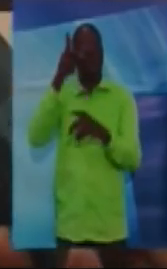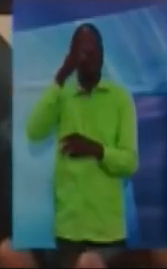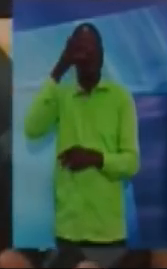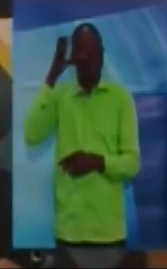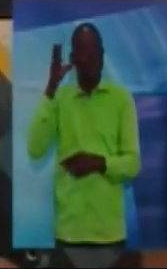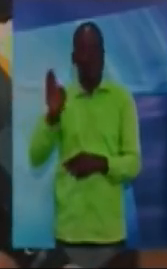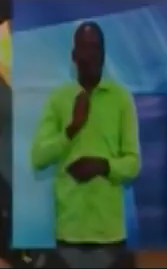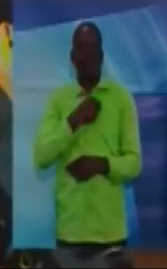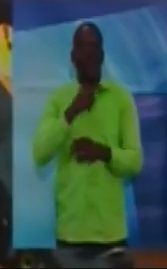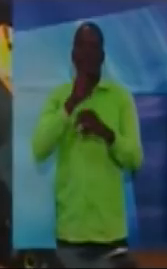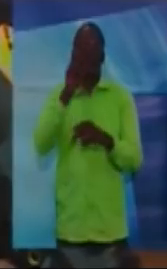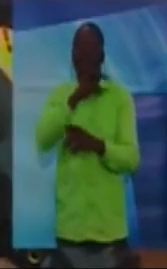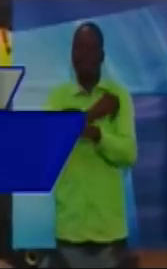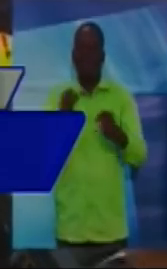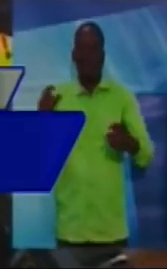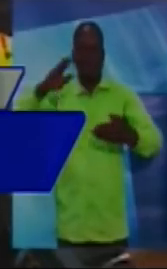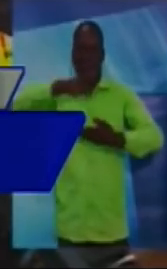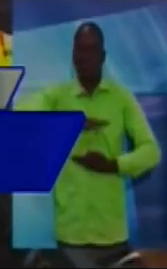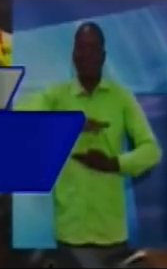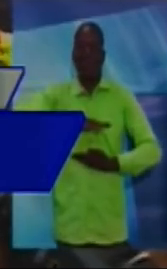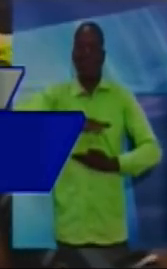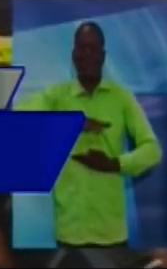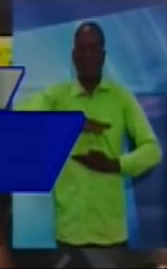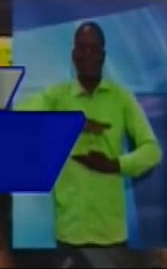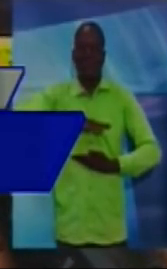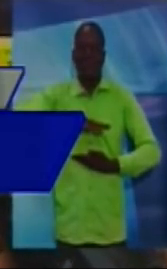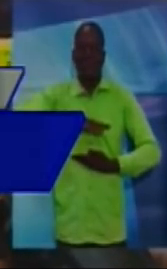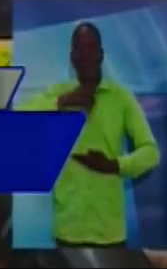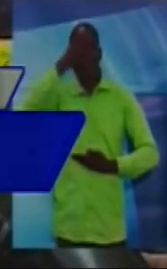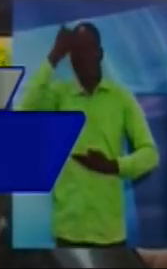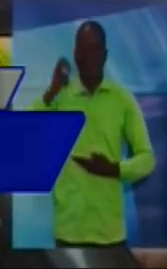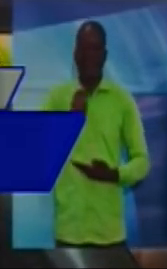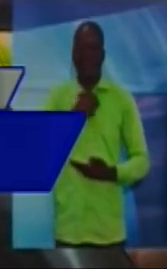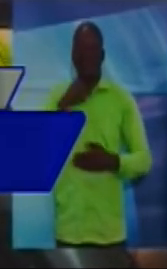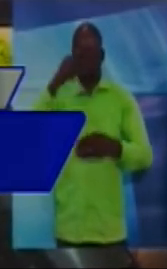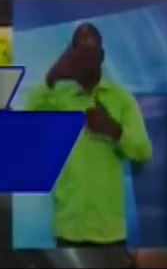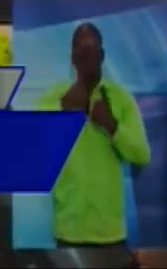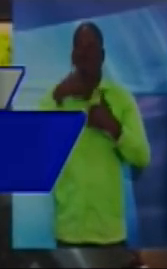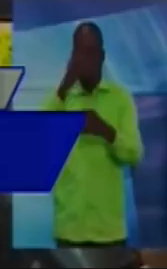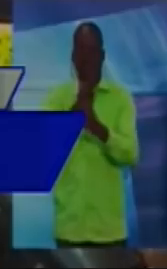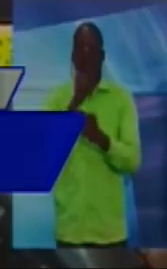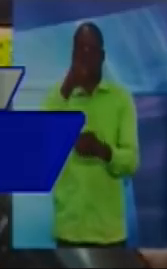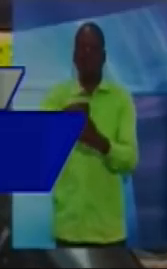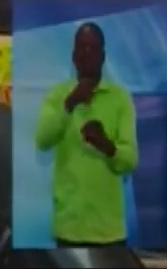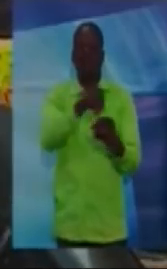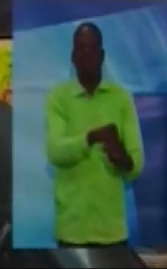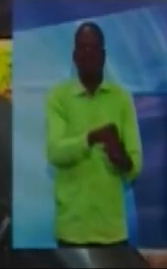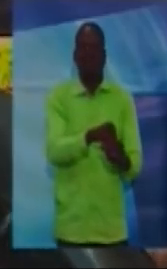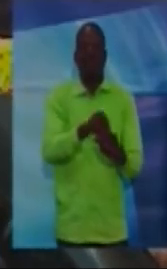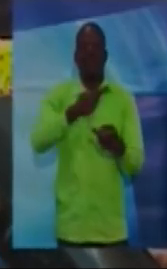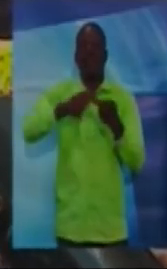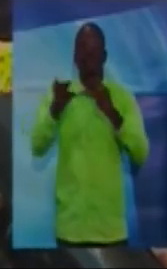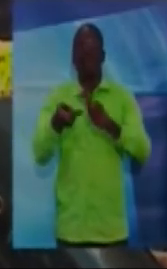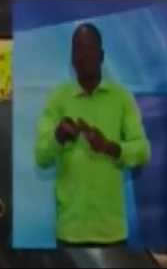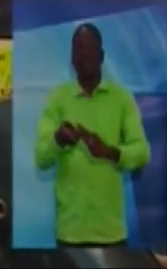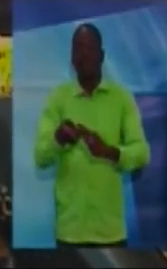sommes vraiment très, très, très, très satisfaits parce que nous avons eu des semences. Le partenaire aussi